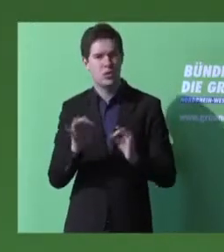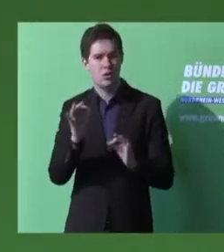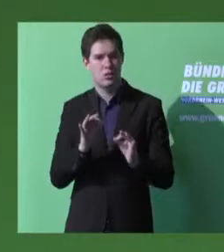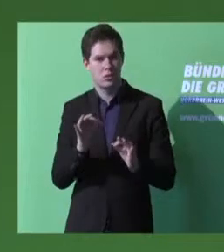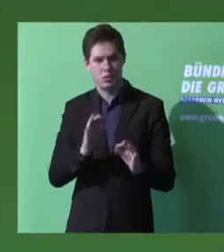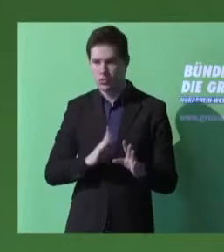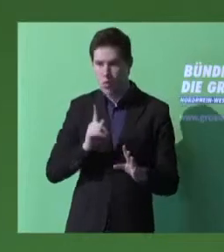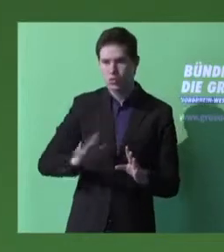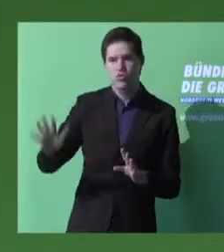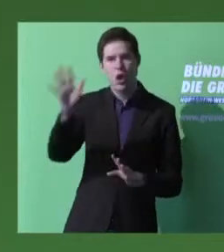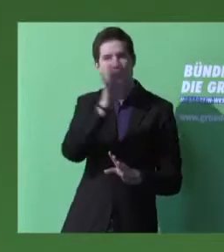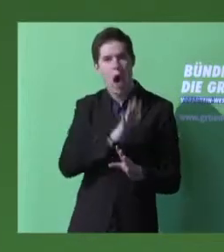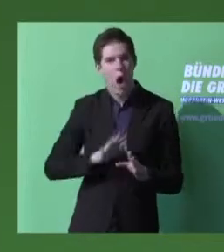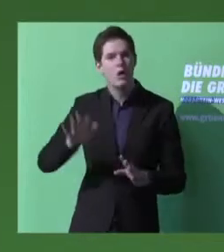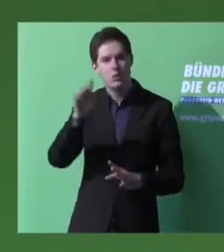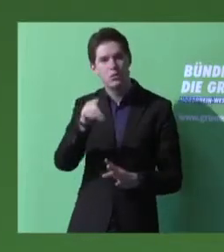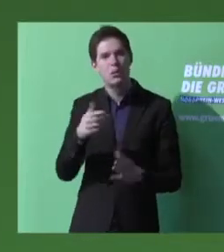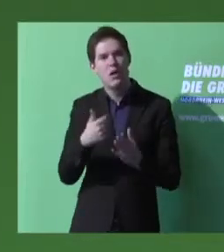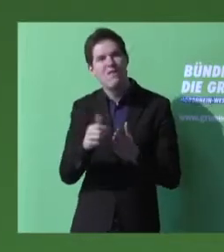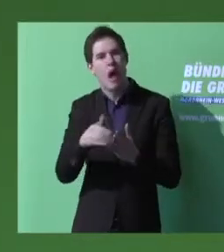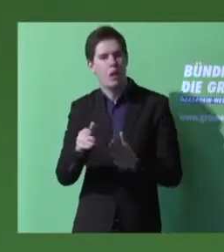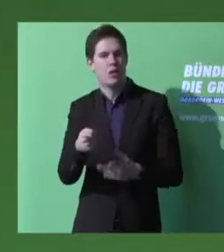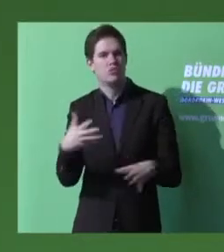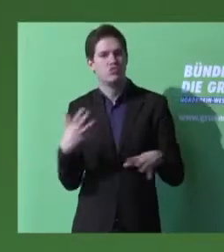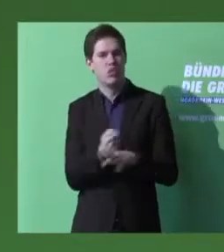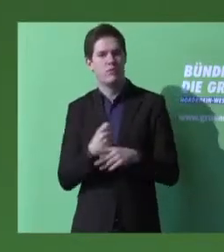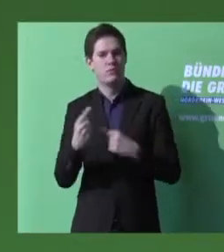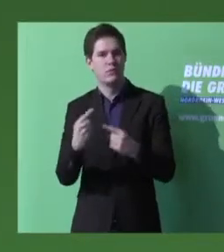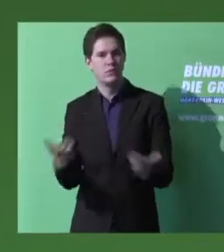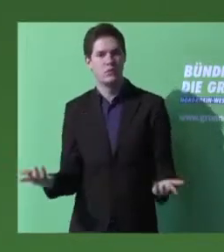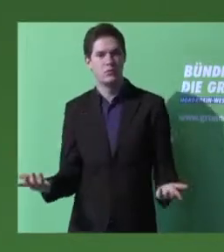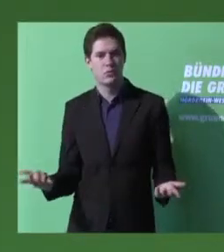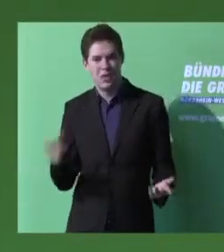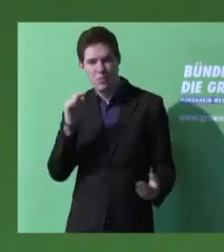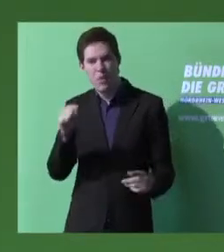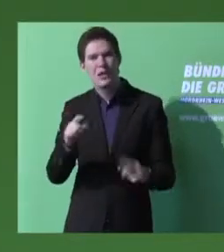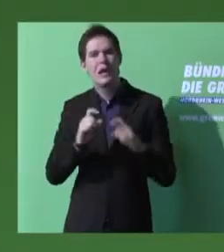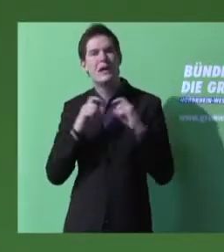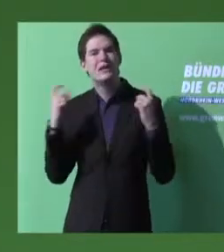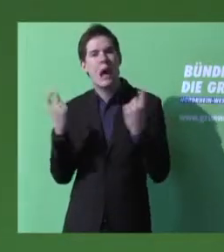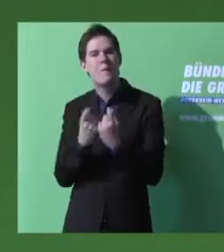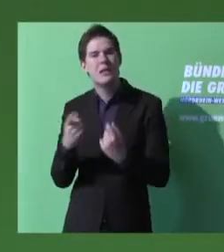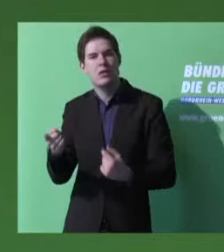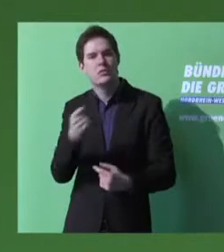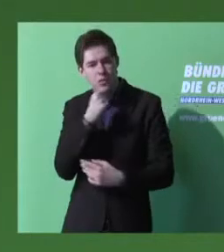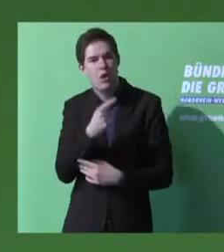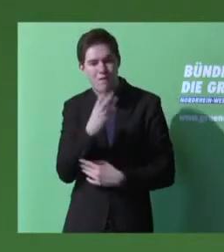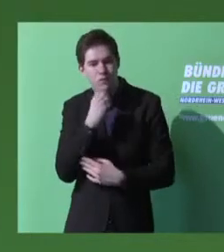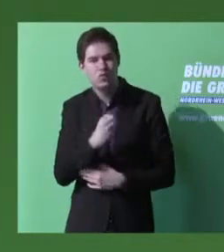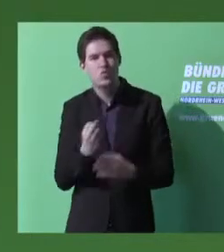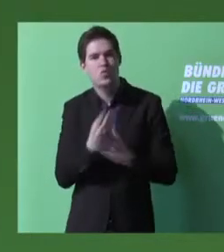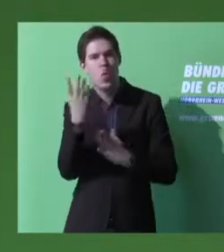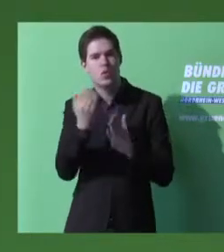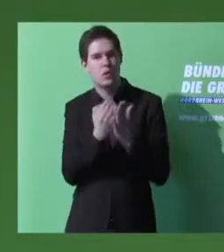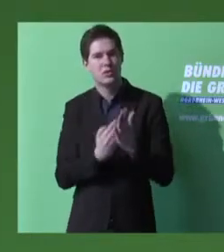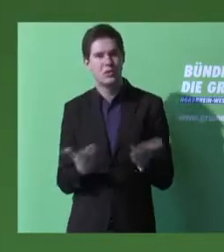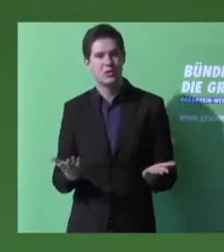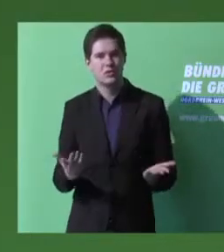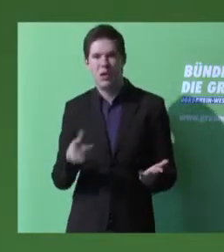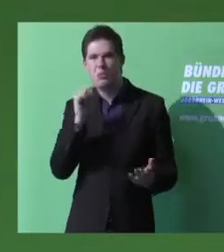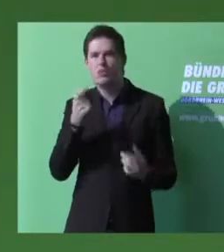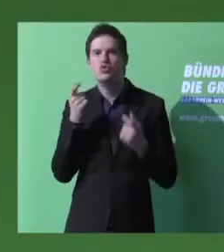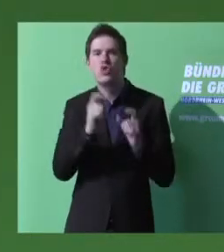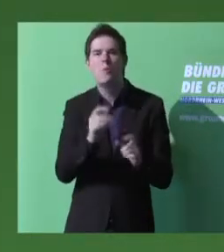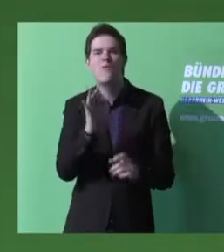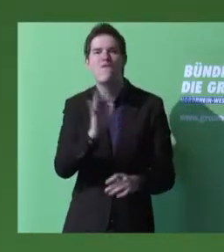in Deutschland weiter für Fracking möglich gewesen. Das Kabinett wollte also ein Ermöglichungsgesetz für Fracking und nicht einen Stopp für